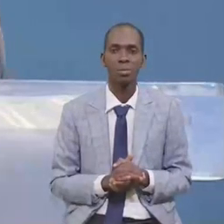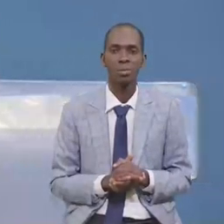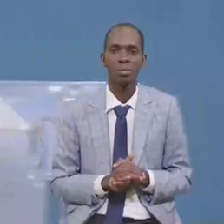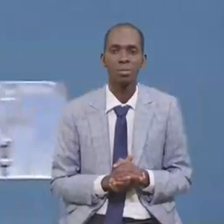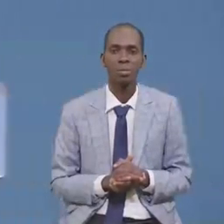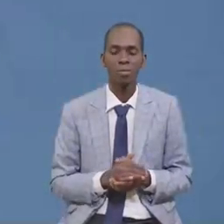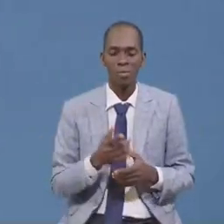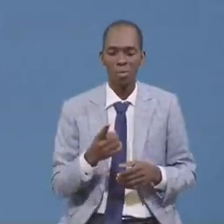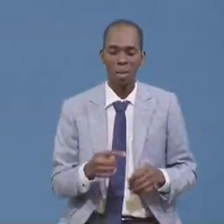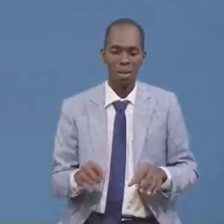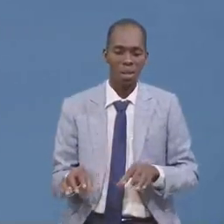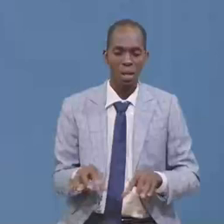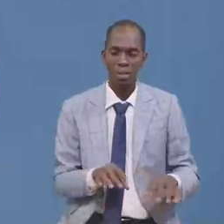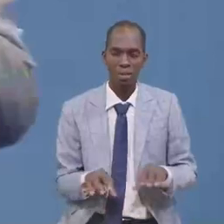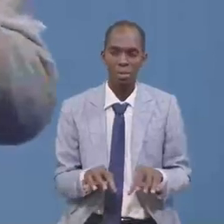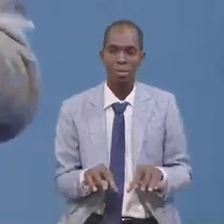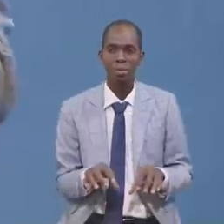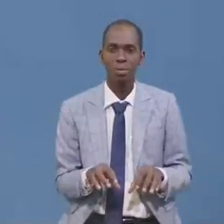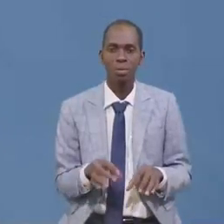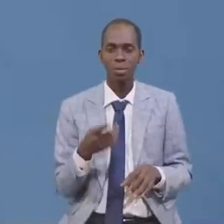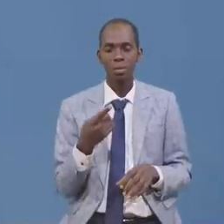Les actions,